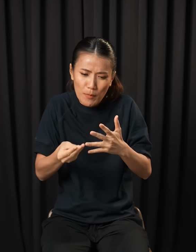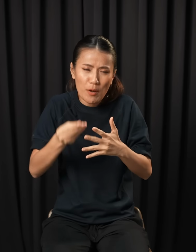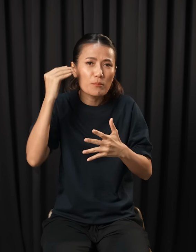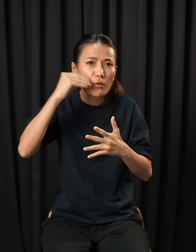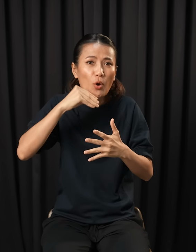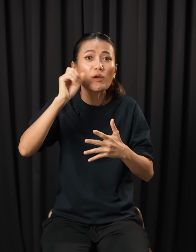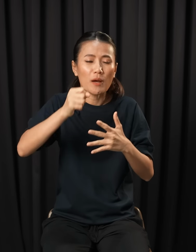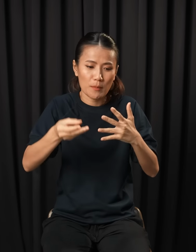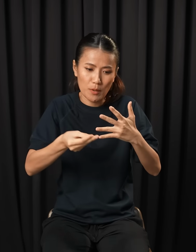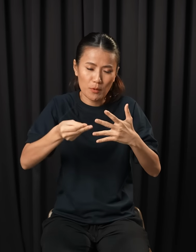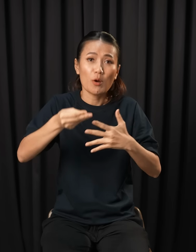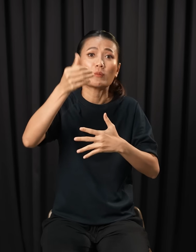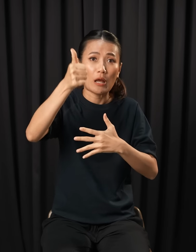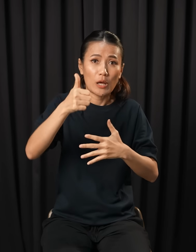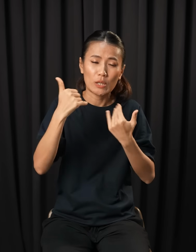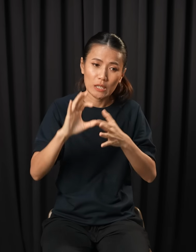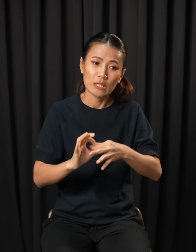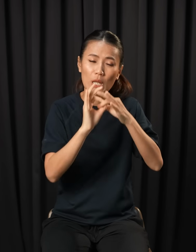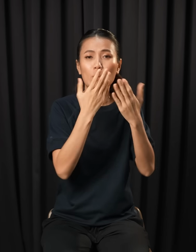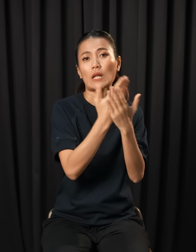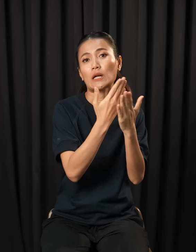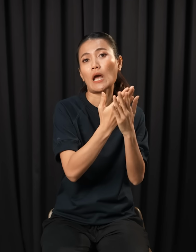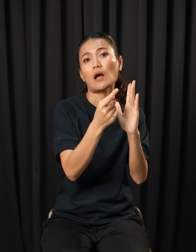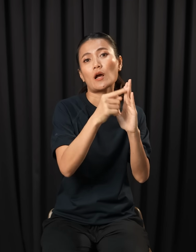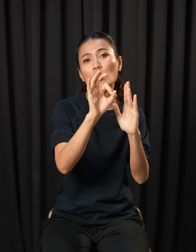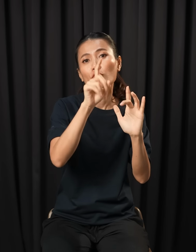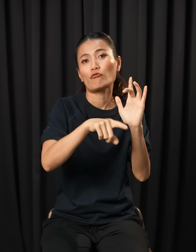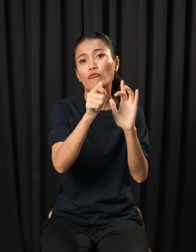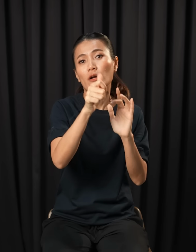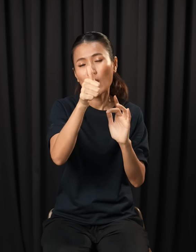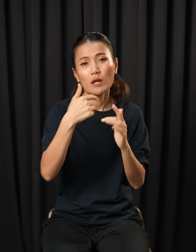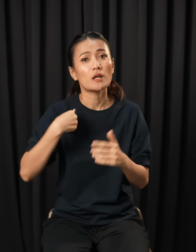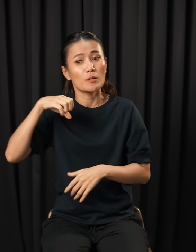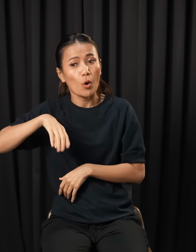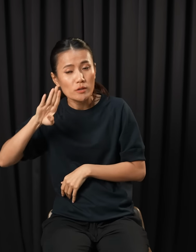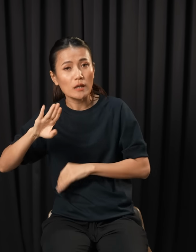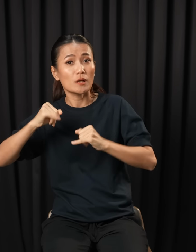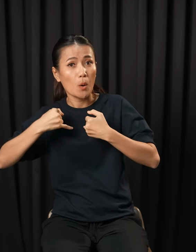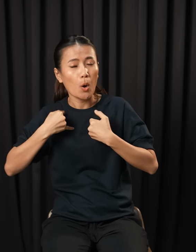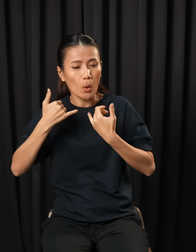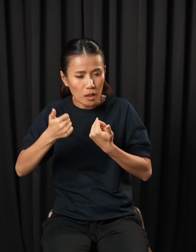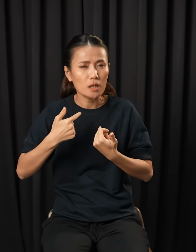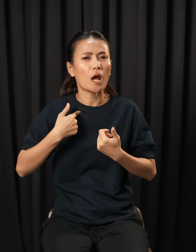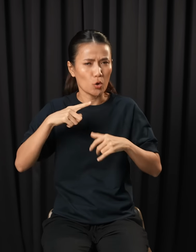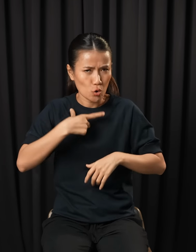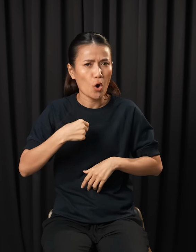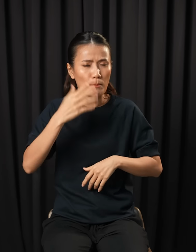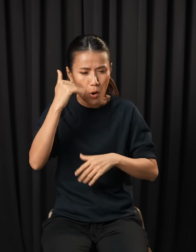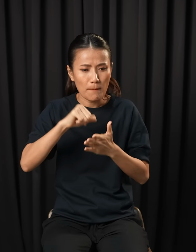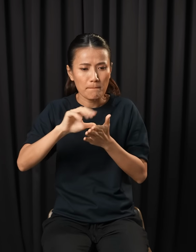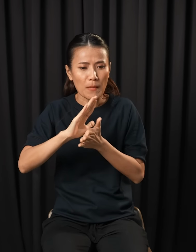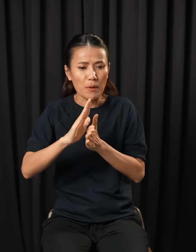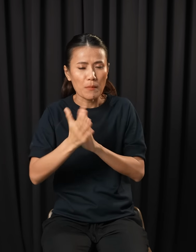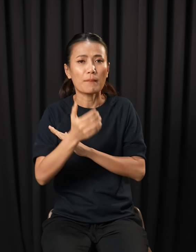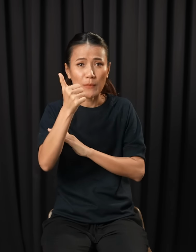ขึ้นได้โดยอัตโนมัติทุกปีขึ้นน้อยๆขึ้นบ่อยๆขึ้นน้อยๆขึ้นบ่อยๆแรงงานก็ชอบตรงที่ว่ามันสะท้อนกับค่าเงินเฟ้อขึ้นมาใช่มั้ยครับเจ้าของธุรกิจ